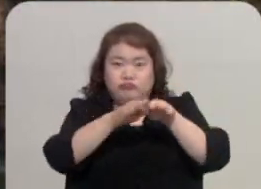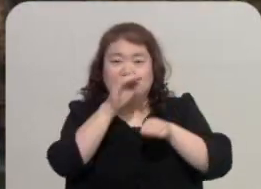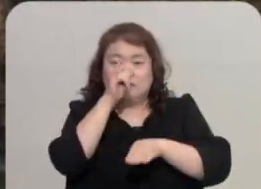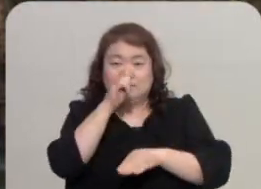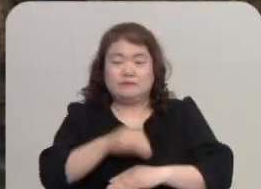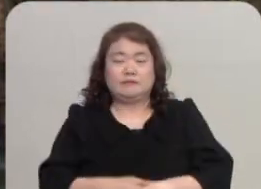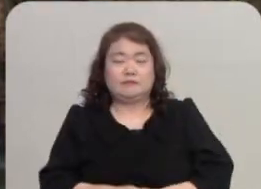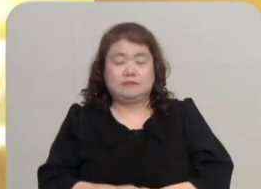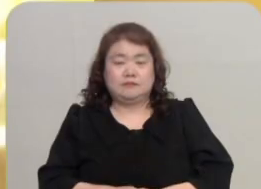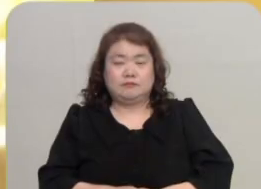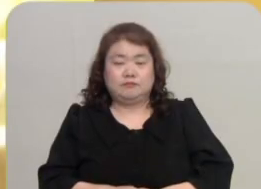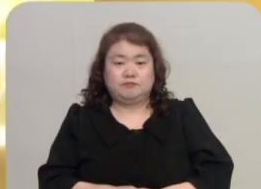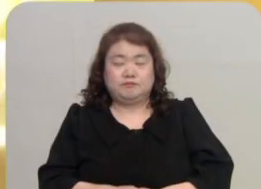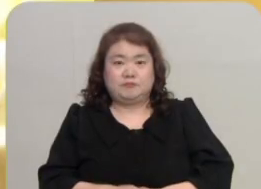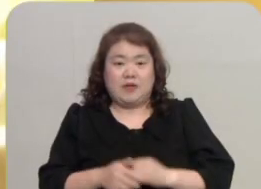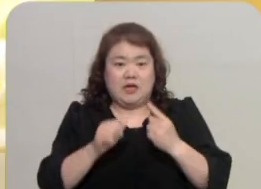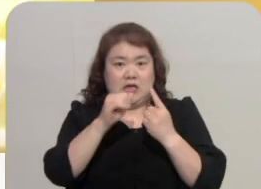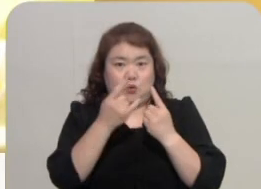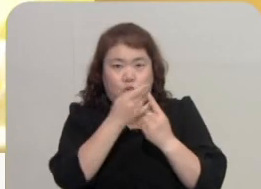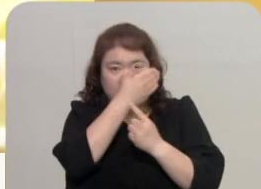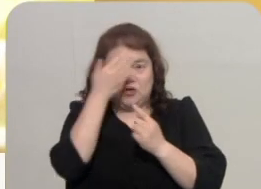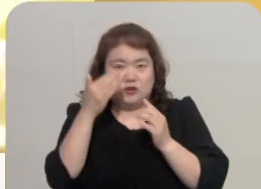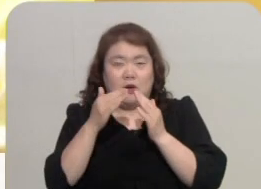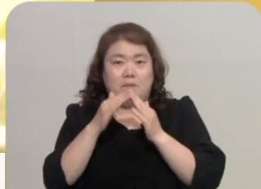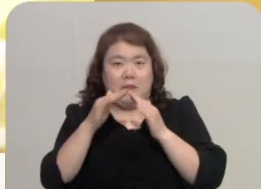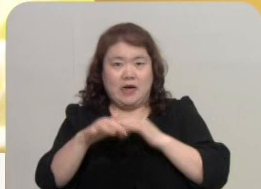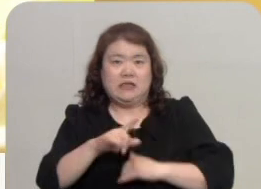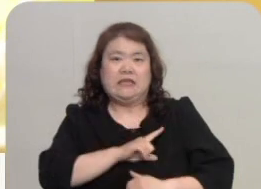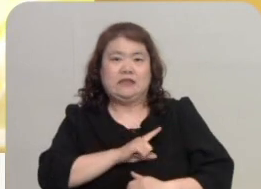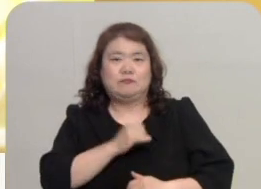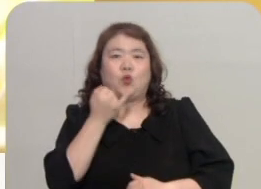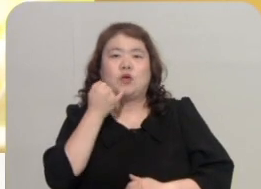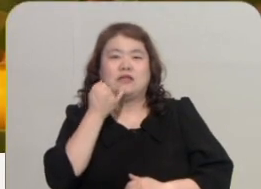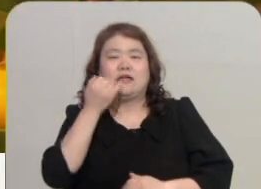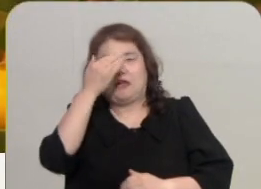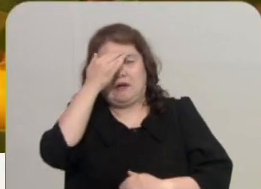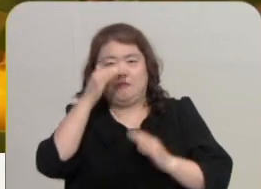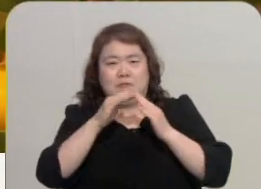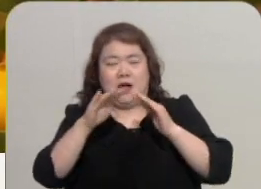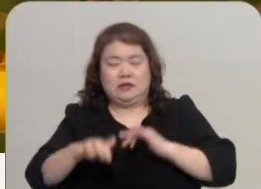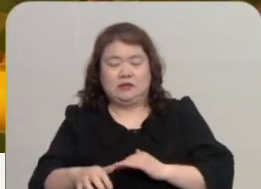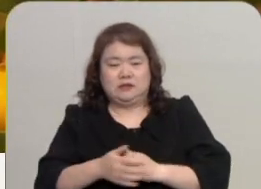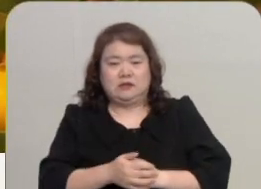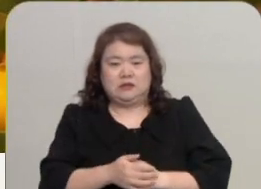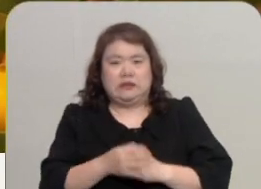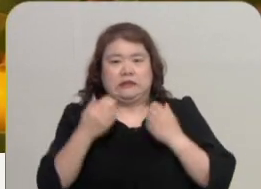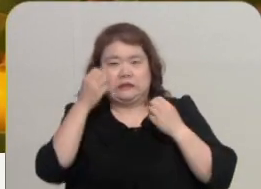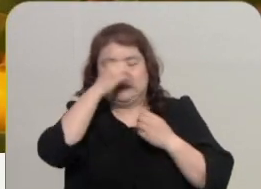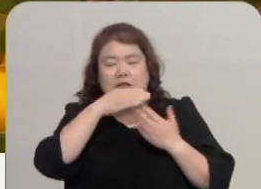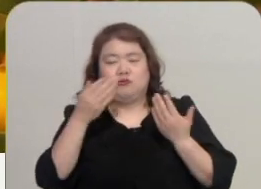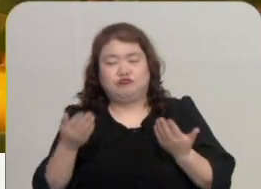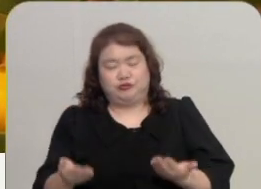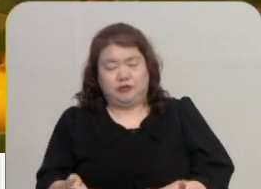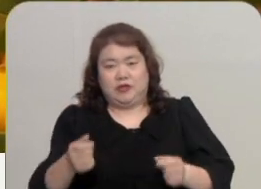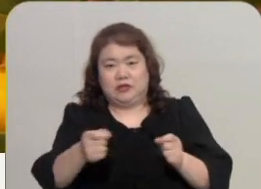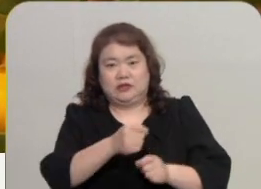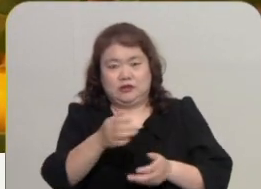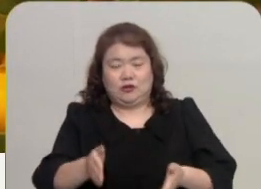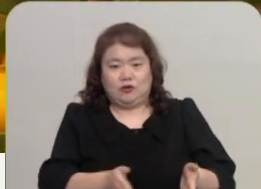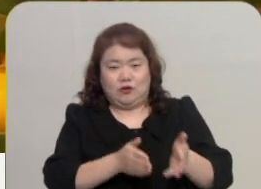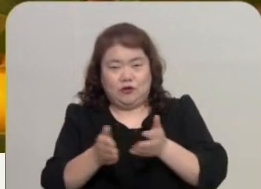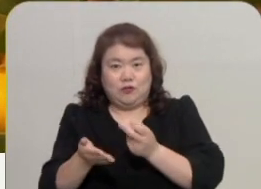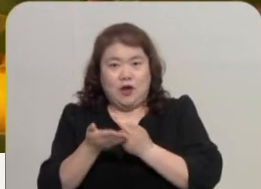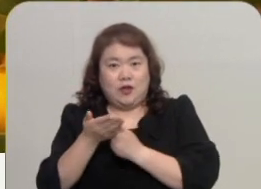있습니다. 1호 청년마을 괜찮아 마을입니다. 그냥 쉬거나 또는 근처 거리와